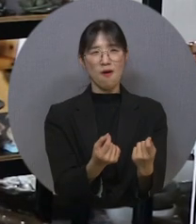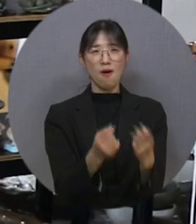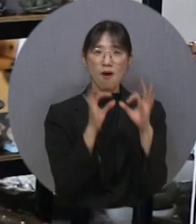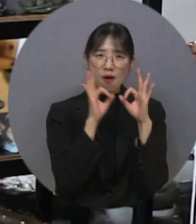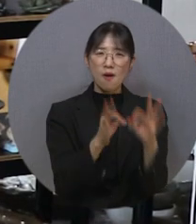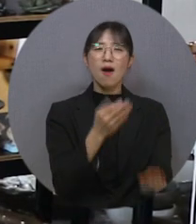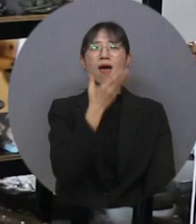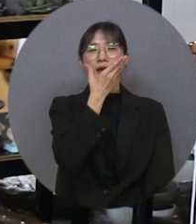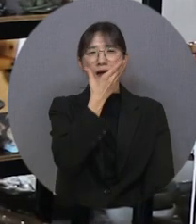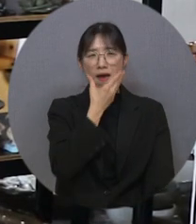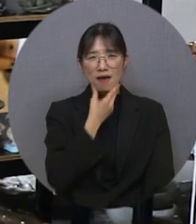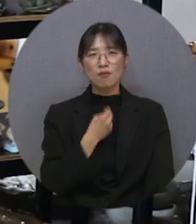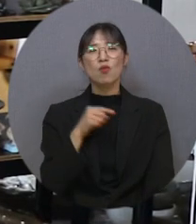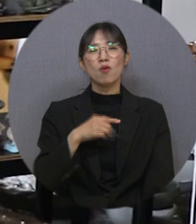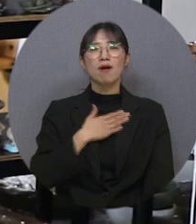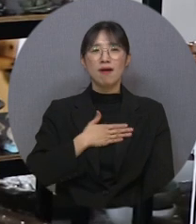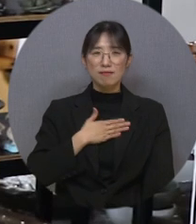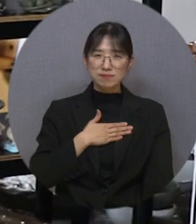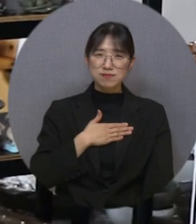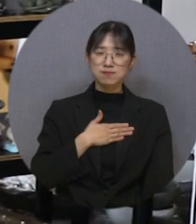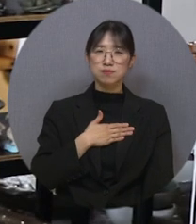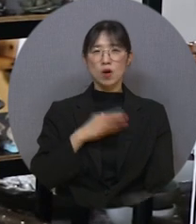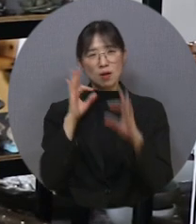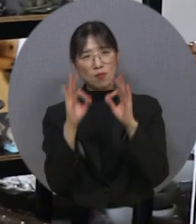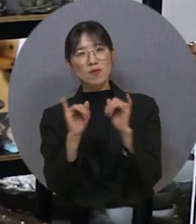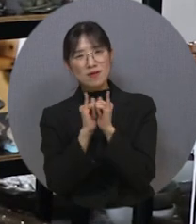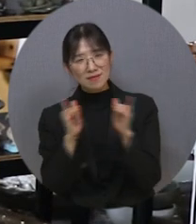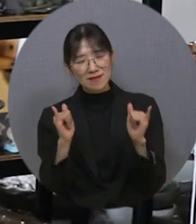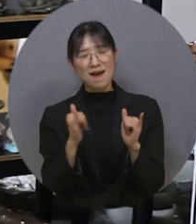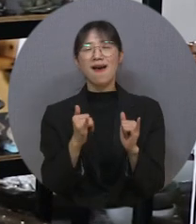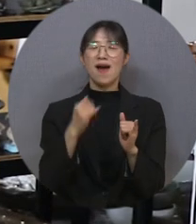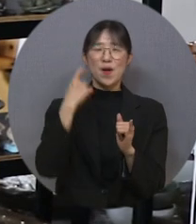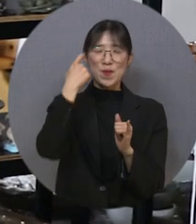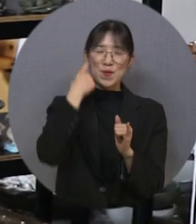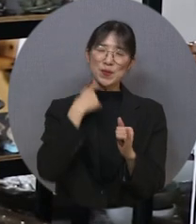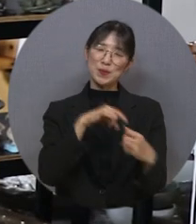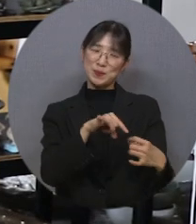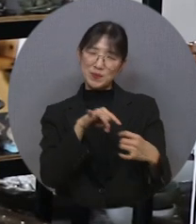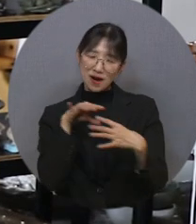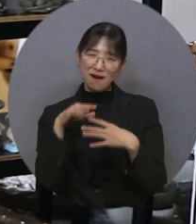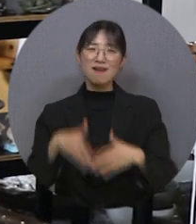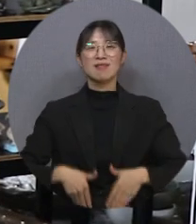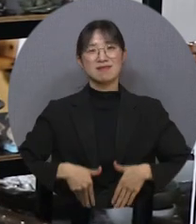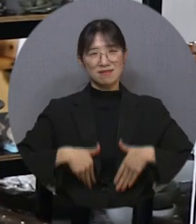그 행복감은 보는 이로 하여금 정취를 느끼게 하는 감성으로